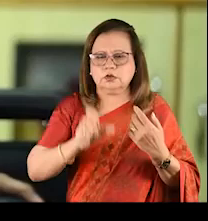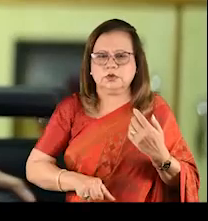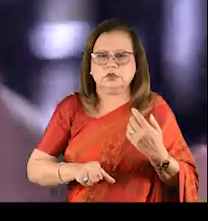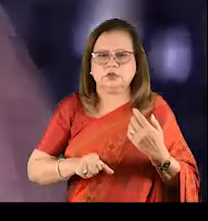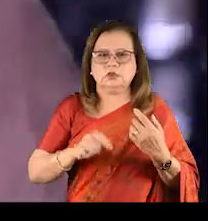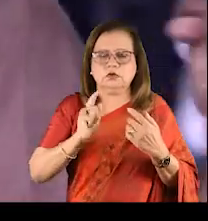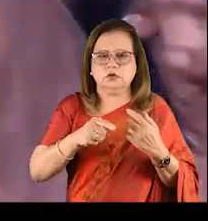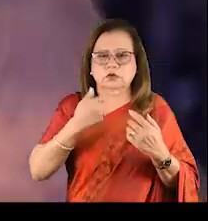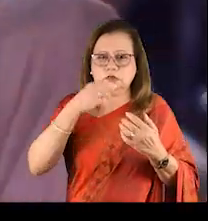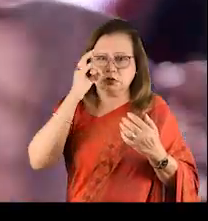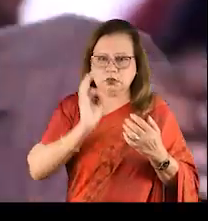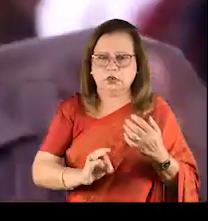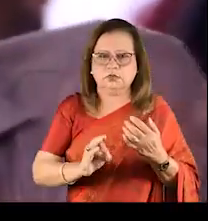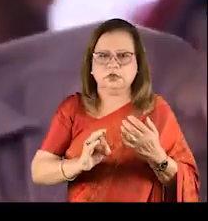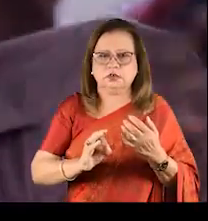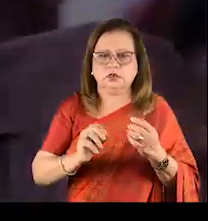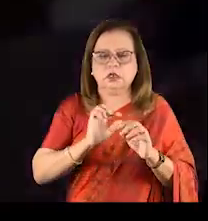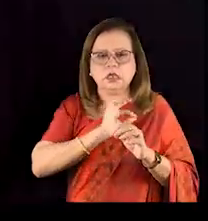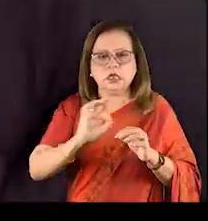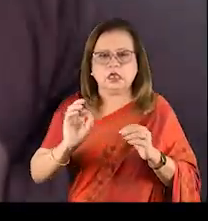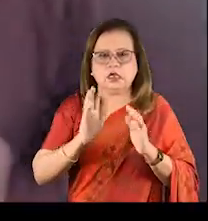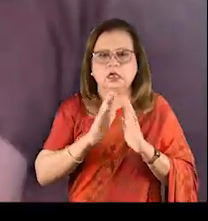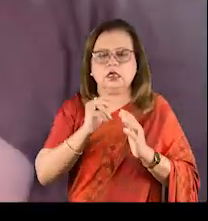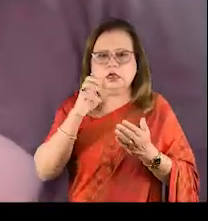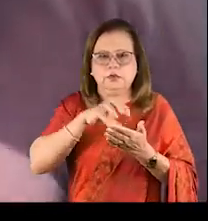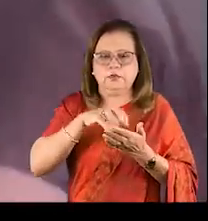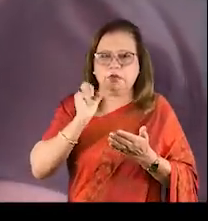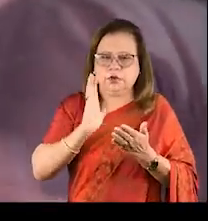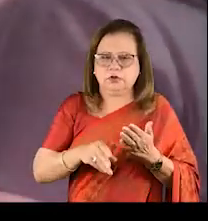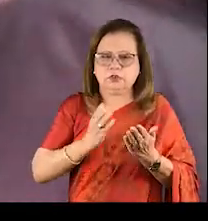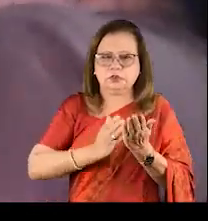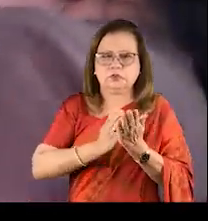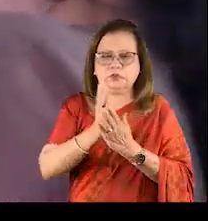होगा, जिसके माध्यम से वे उन सारी सुविधाओं का